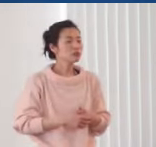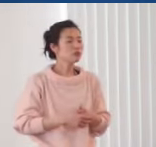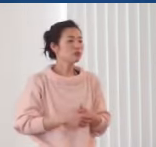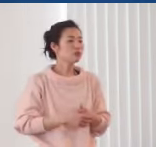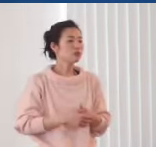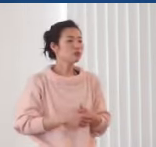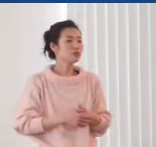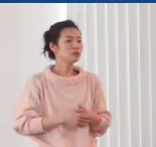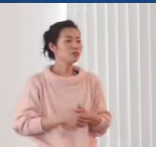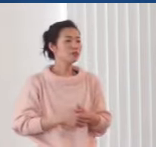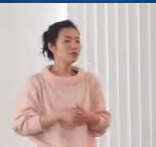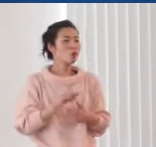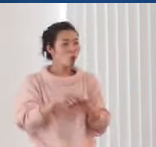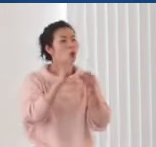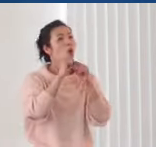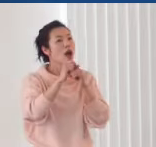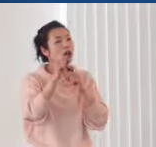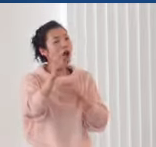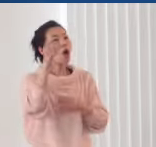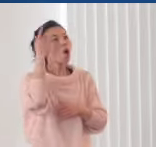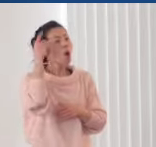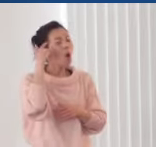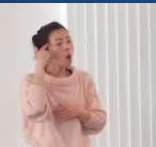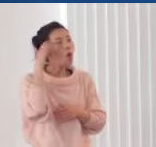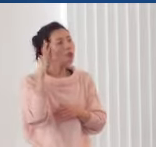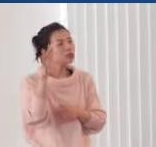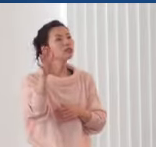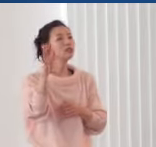永遠を思って生きていく、